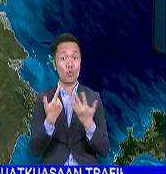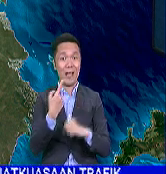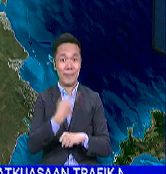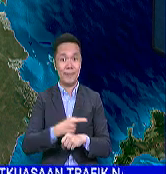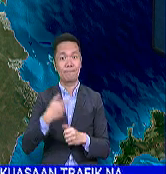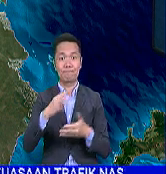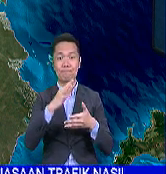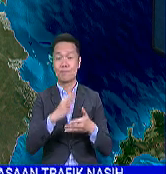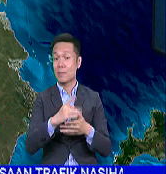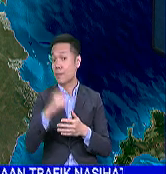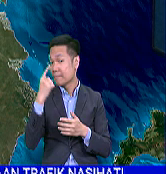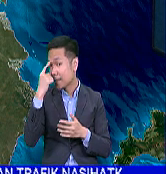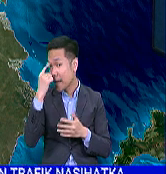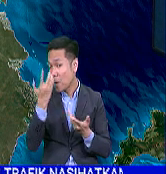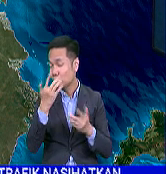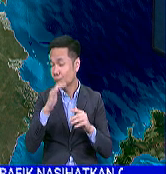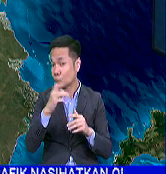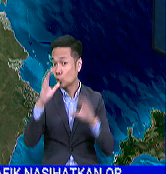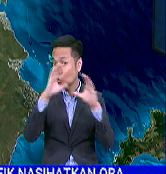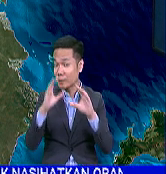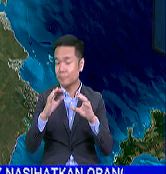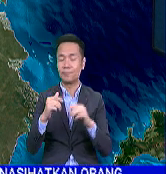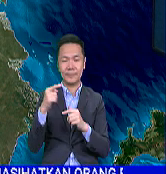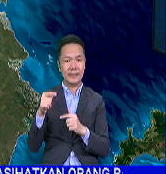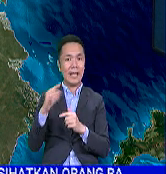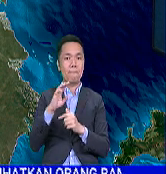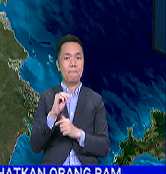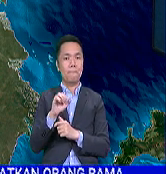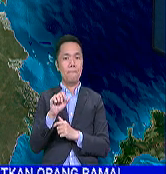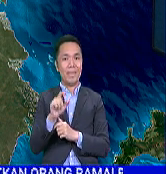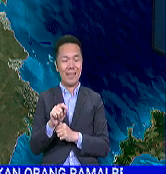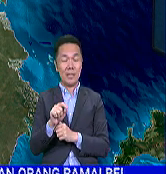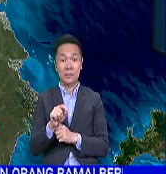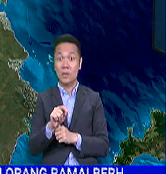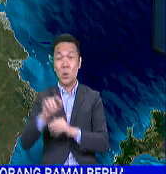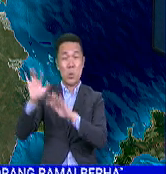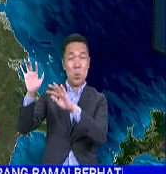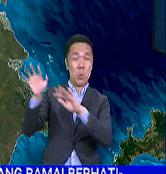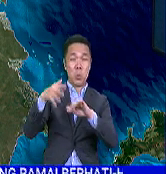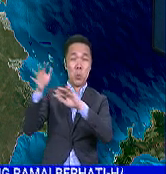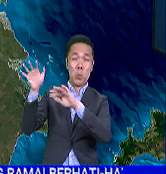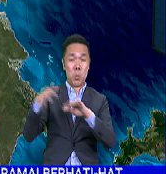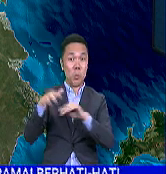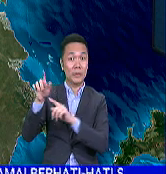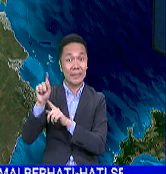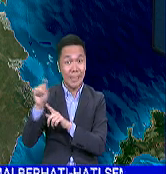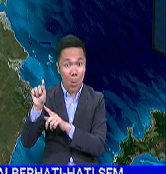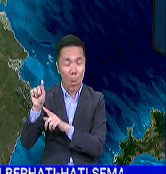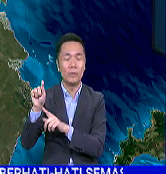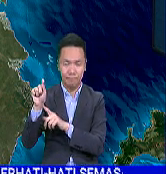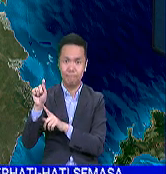datang pula, Jabatan Meteorologi Malaysia menjangkakan luruan angin dari arah timuran boleh